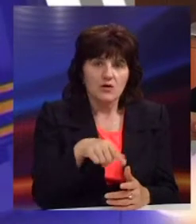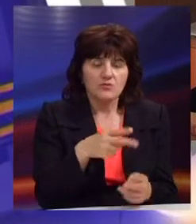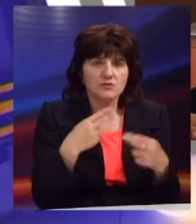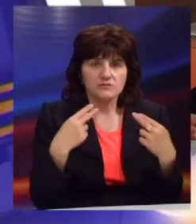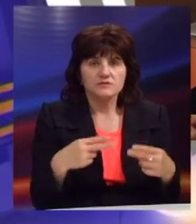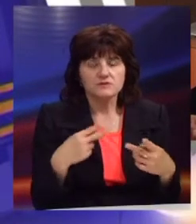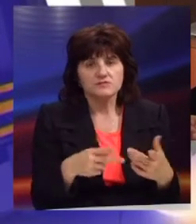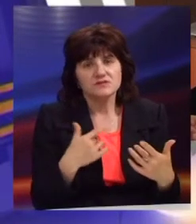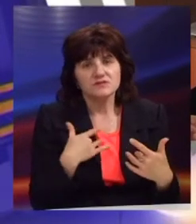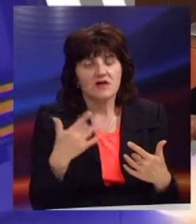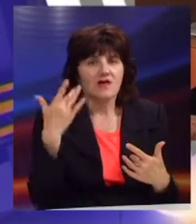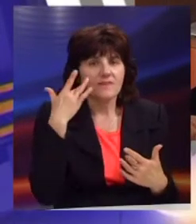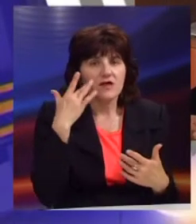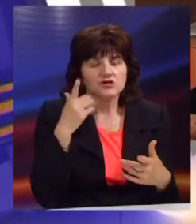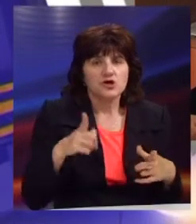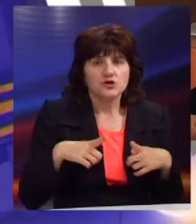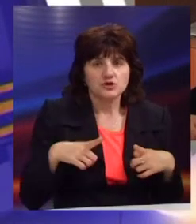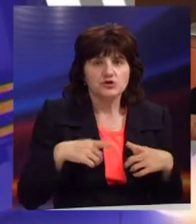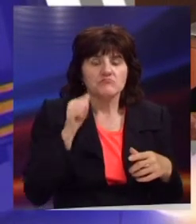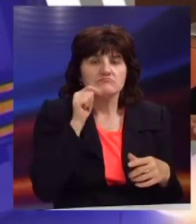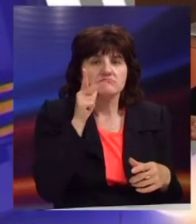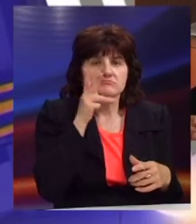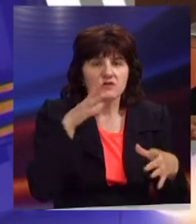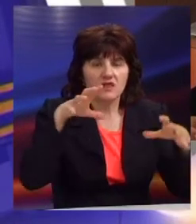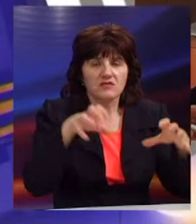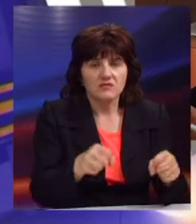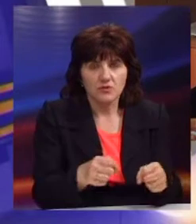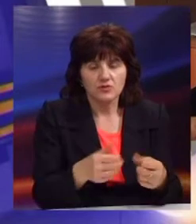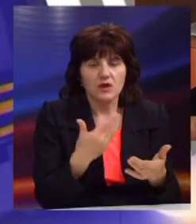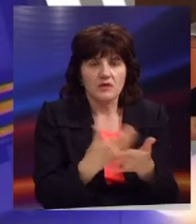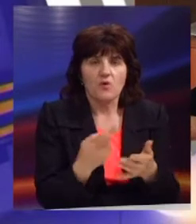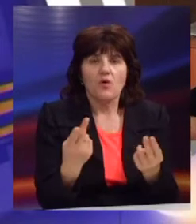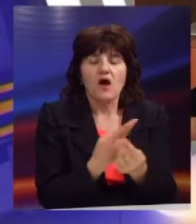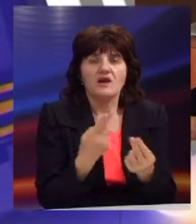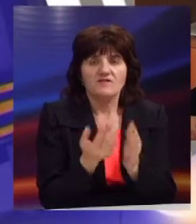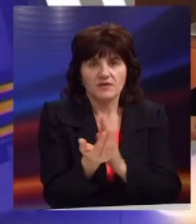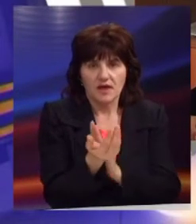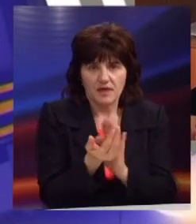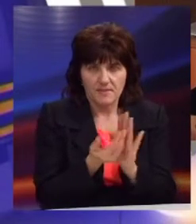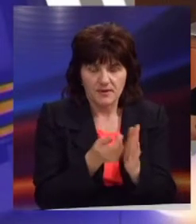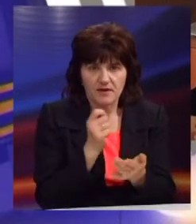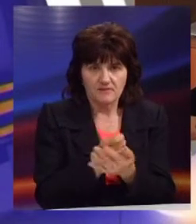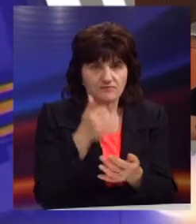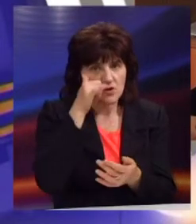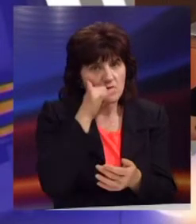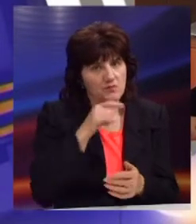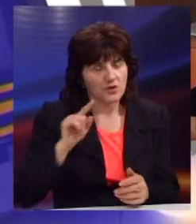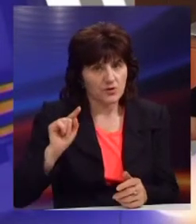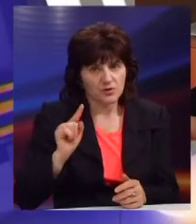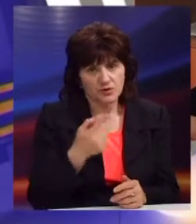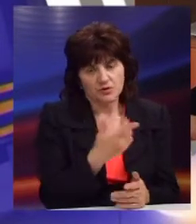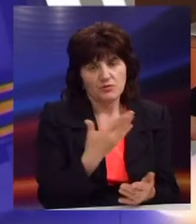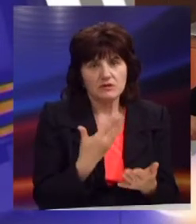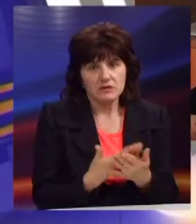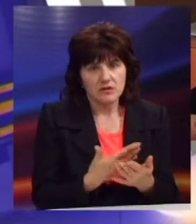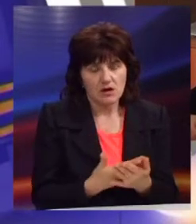i ne žele da čekaju dan putovanja da bi pokušali doći do rezervacije, pošto sami znate koliko traje put. Tako